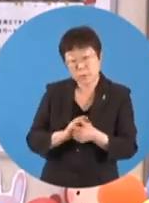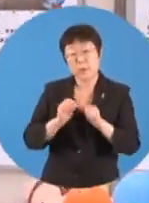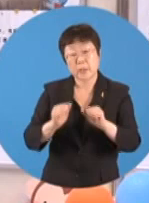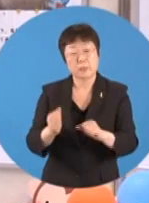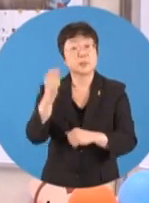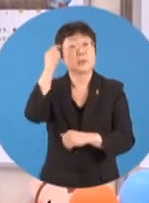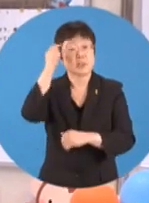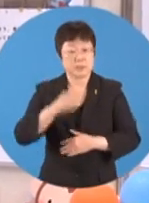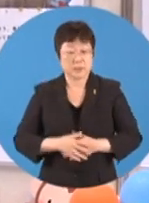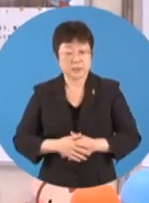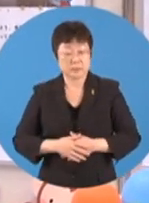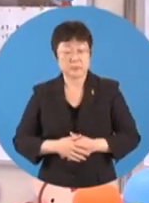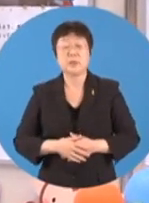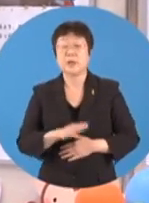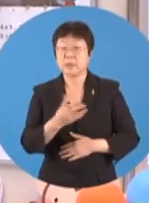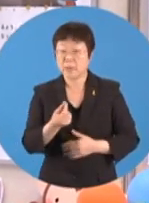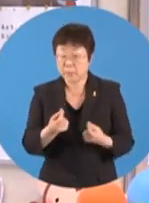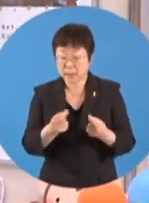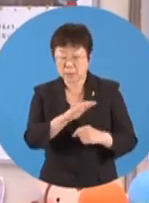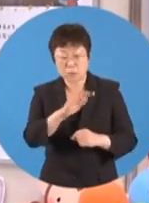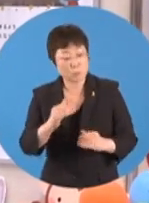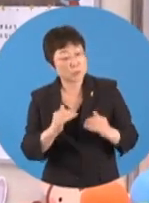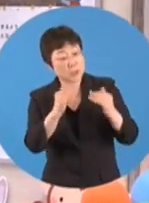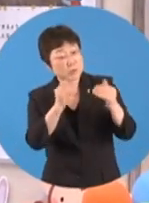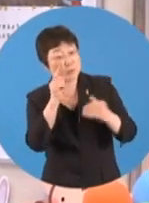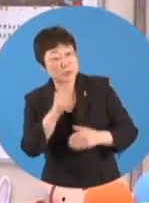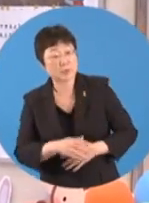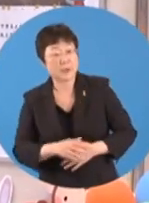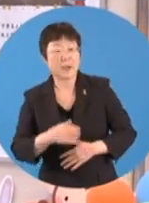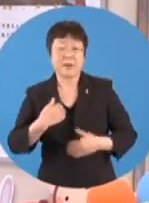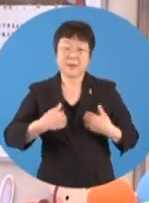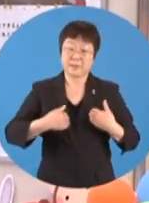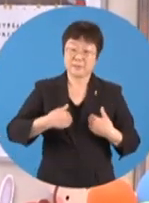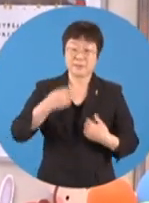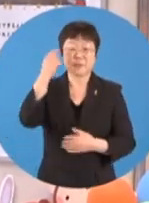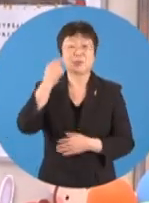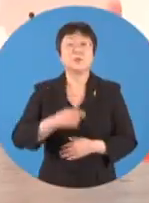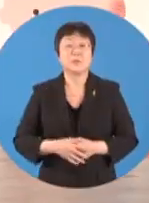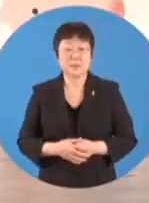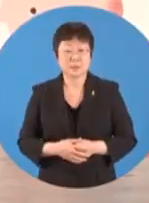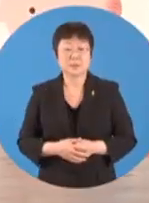ています。やっぱり成長とかを感じると楽しかったりします。